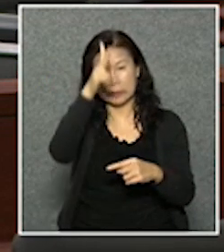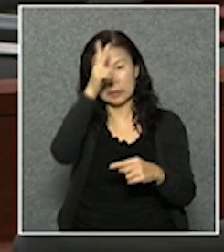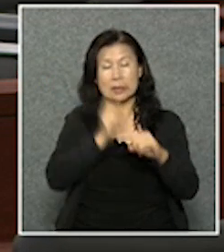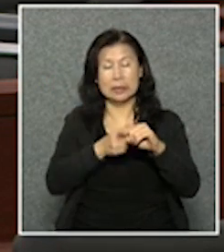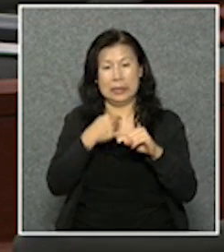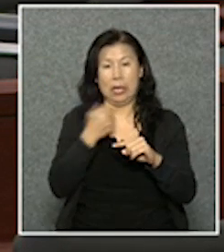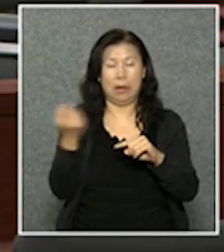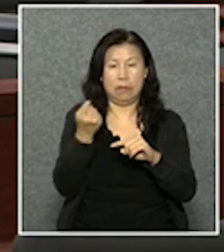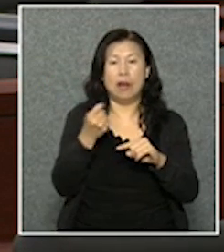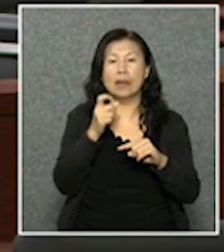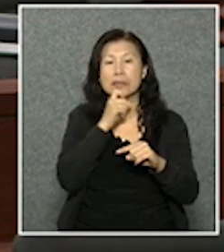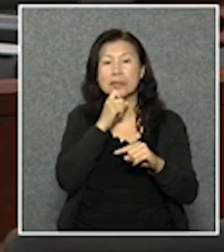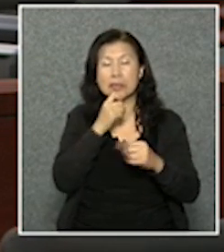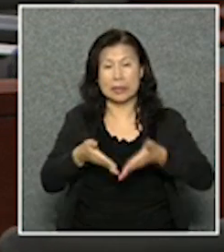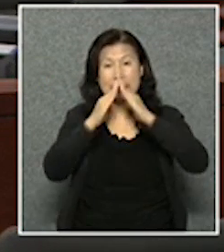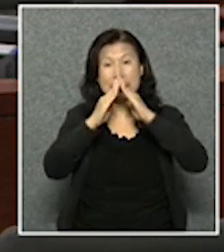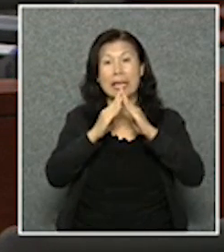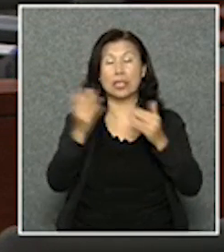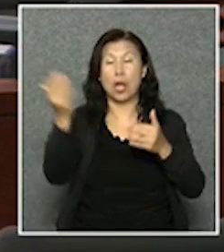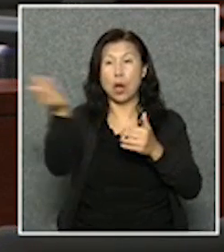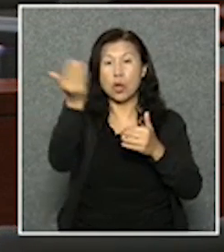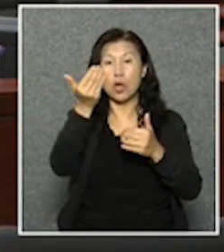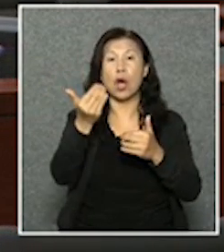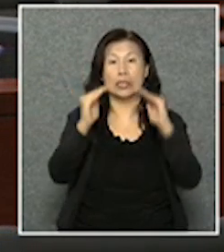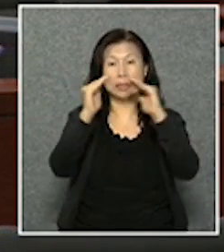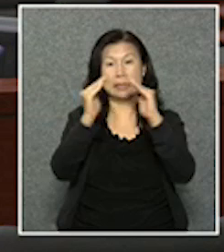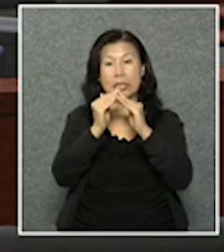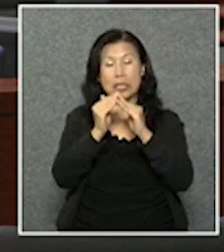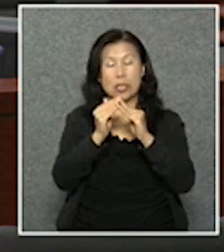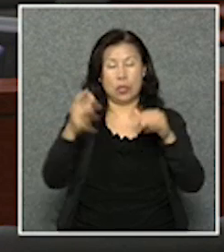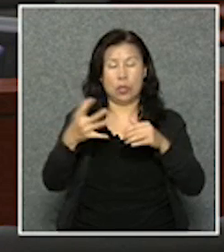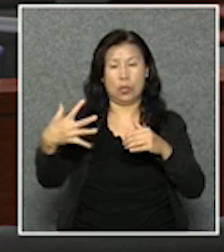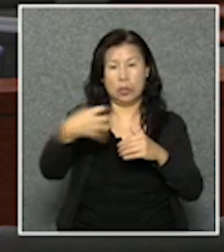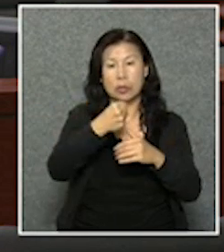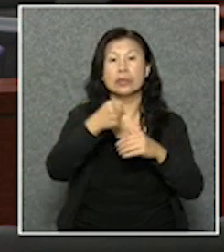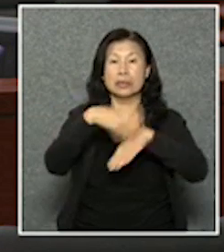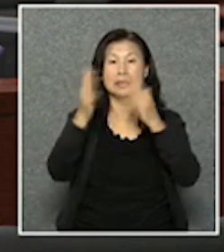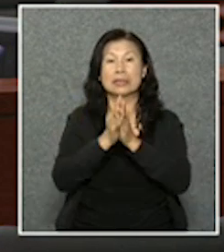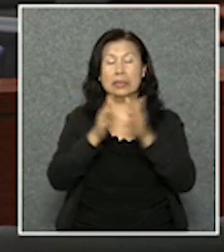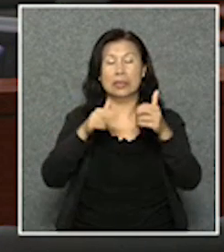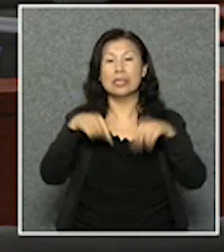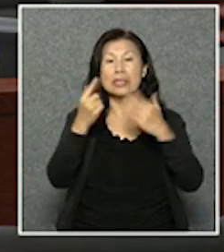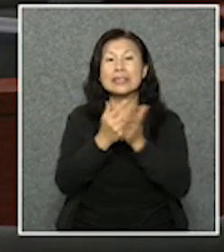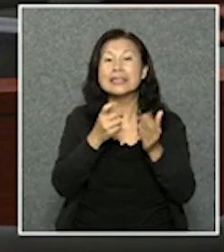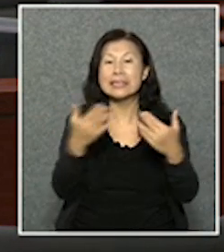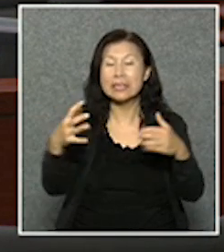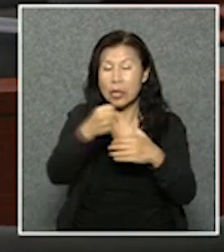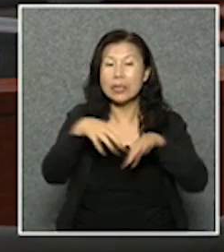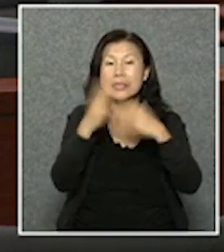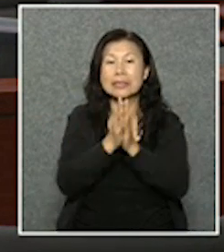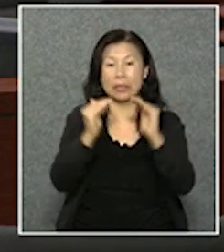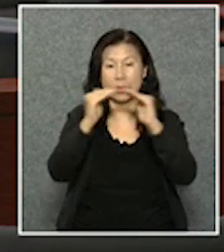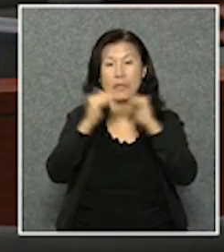係應該盡早咧成立一個旅遊局，或者係類似嘅一個統籌機構，將而家目前所有嘅有關旅遊